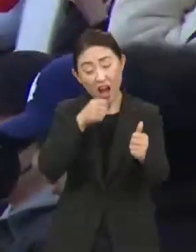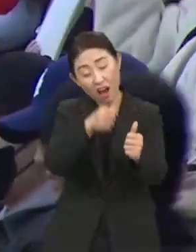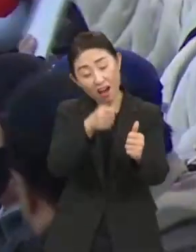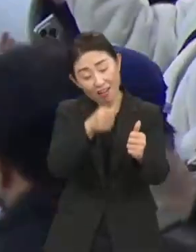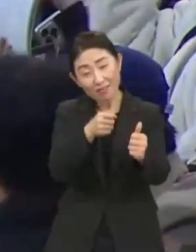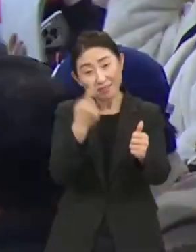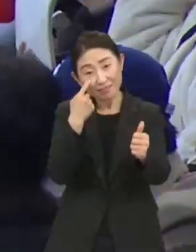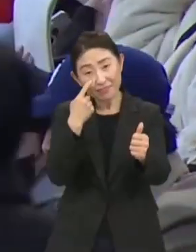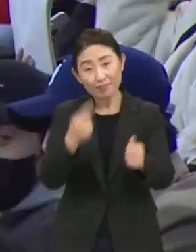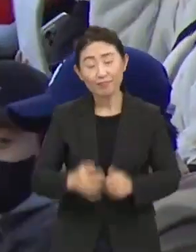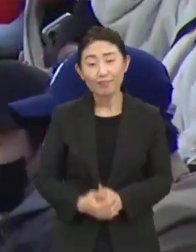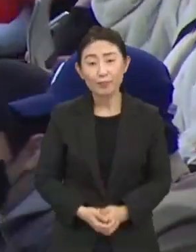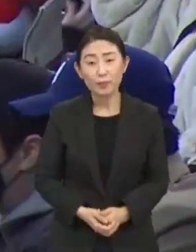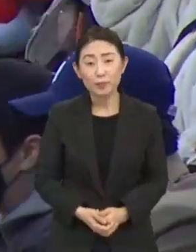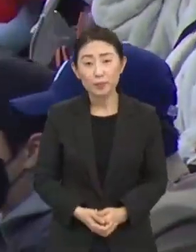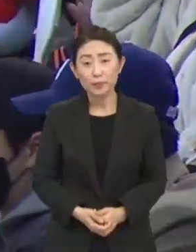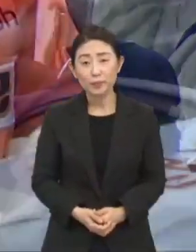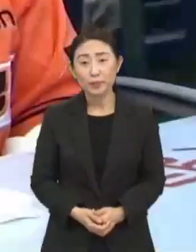직접 들어보시겠습니다.